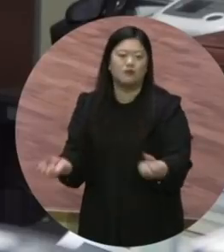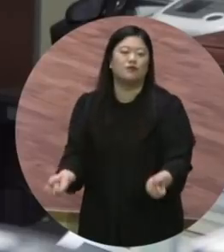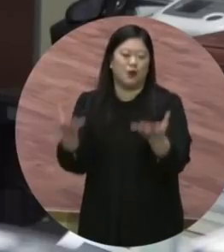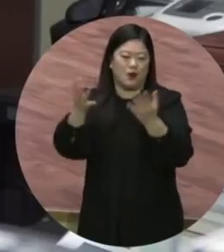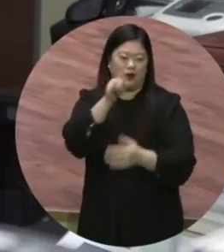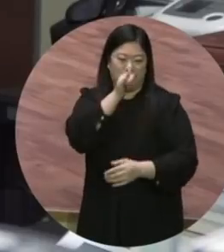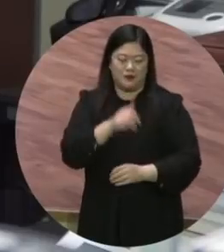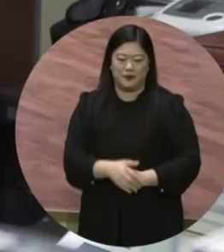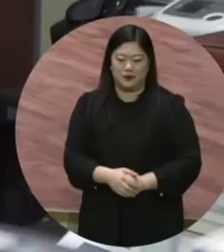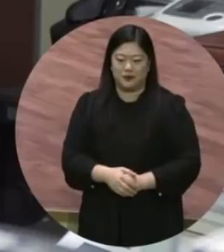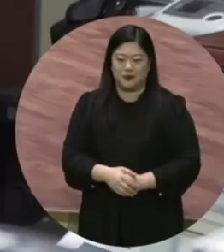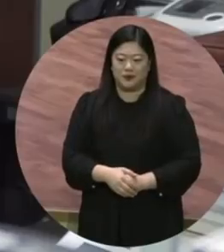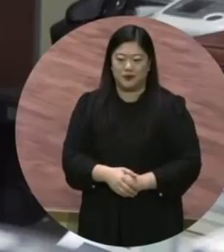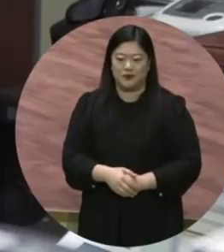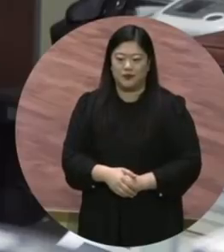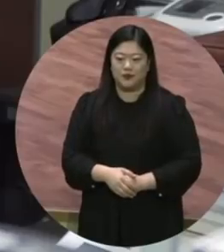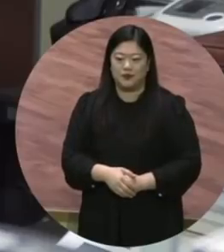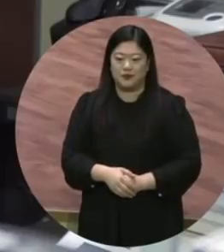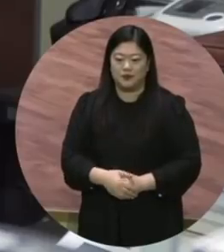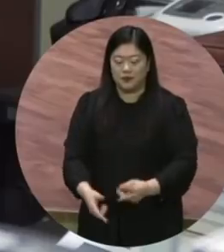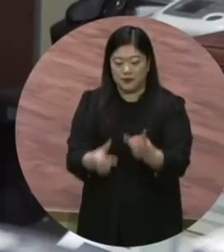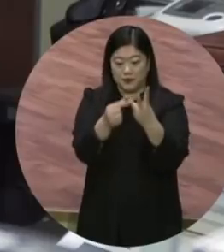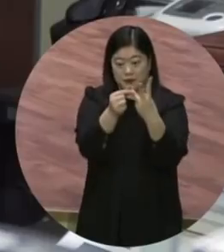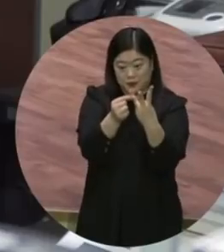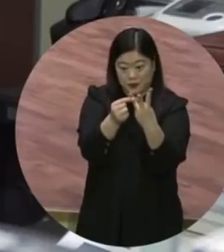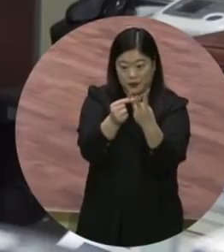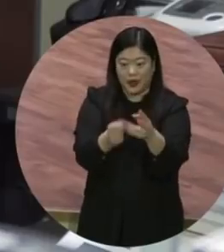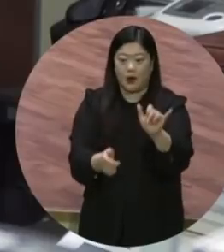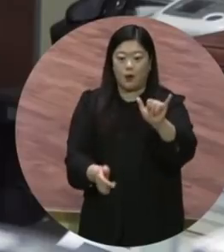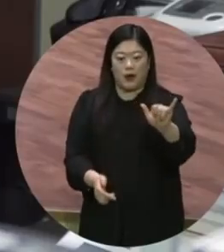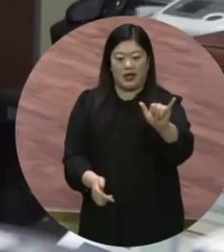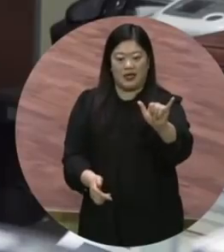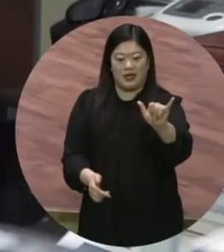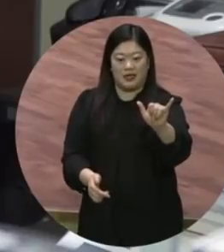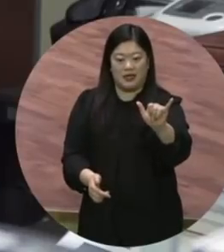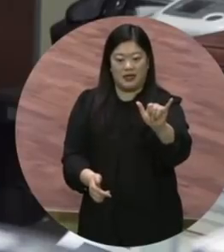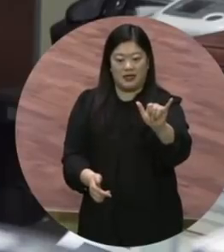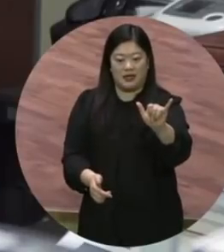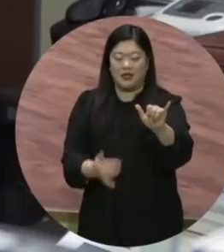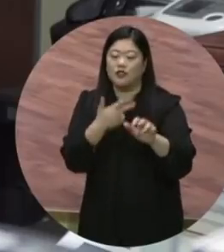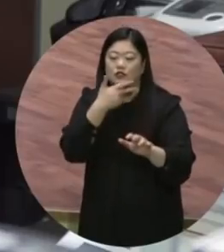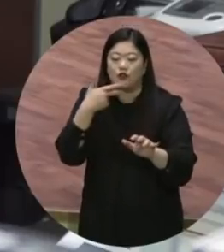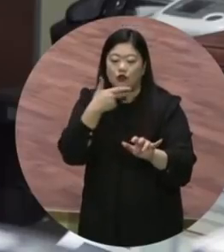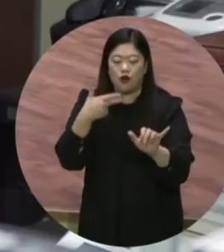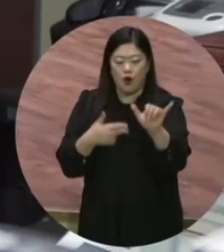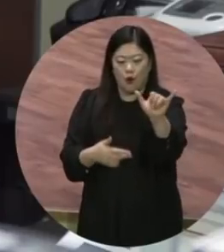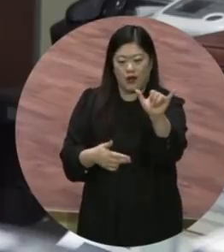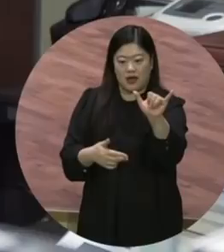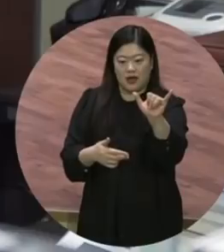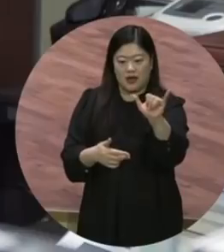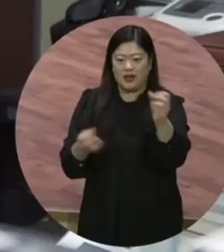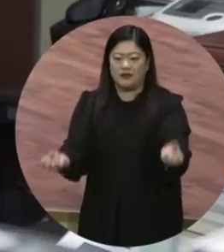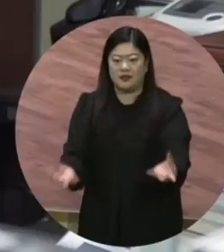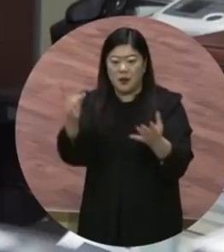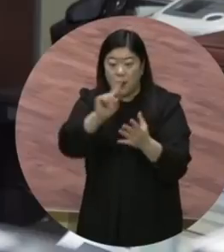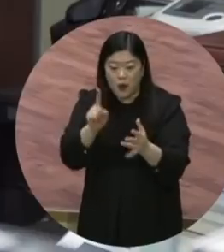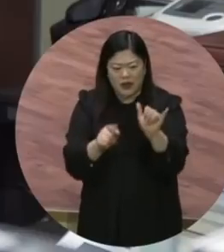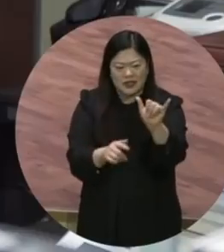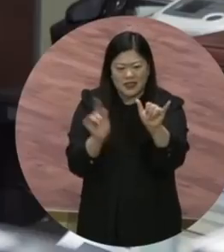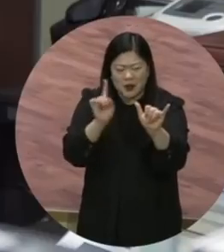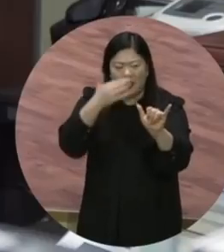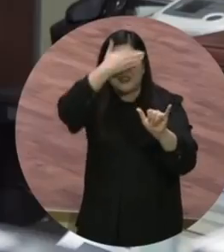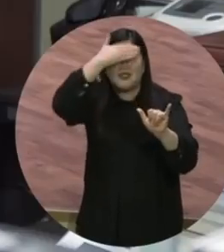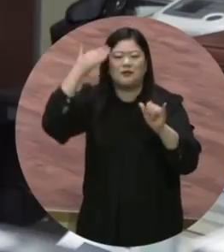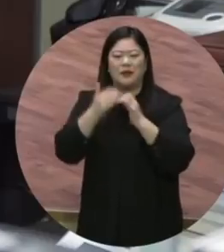합니다. 또 와이 페스티벌, 이번에 랩런터들 중심으로 이제